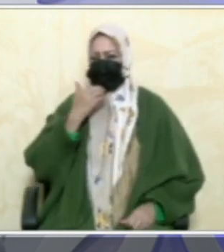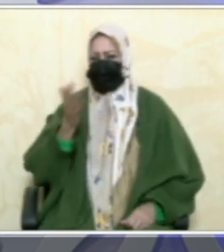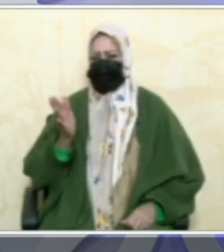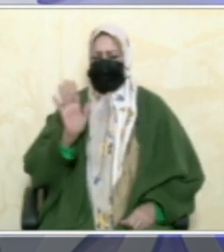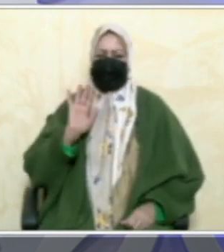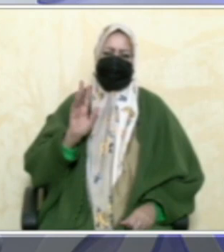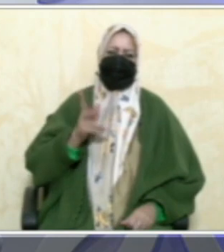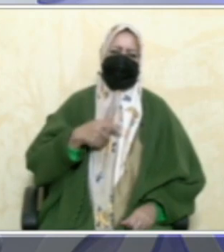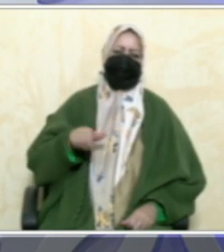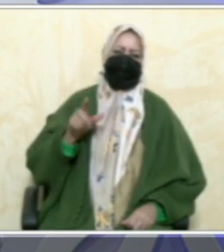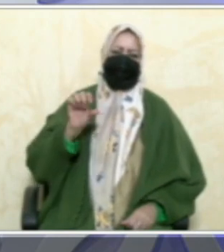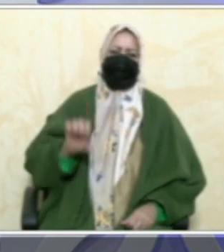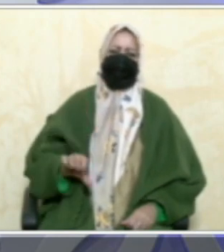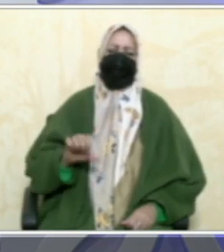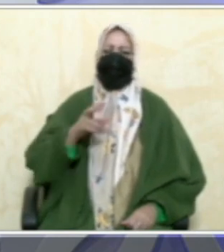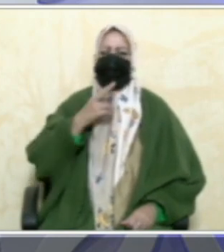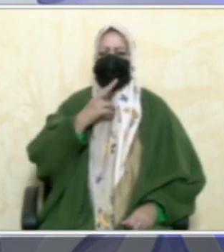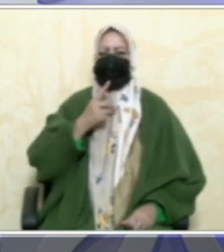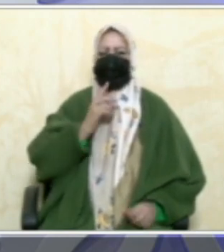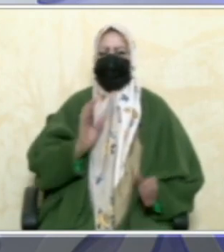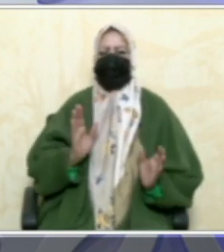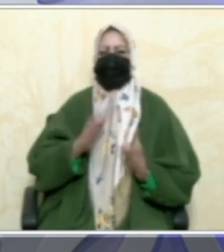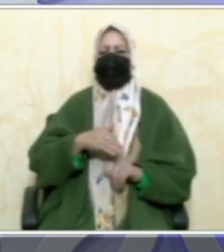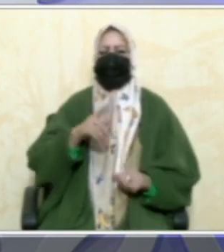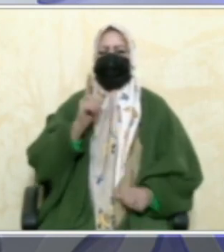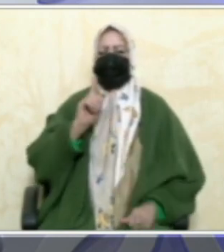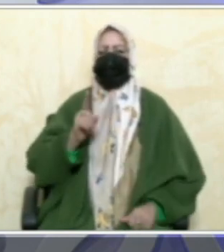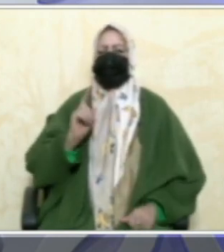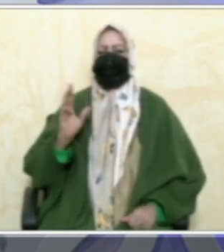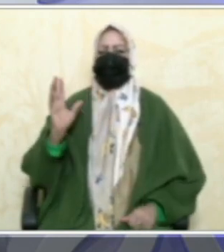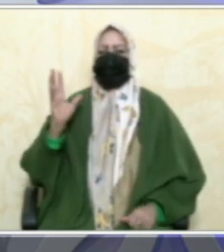إمكاناته ذهب ليذبح أهل السنة في